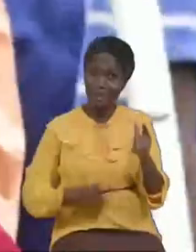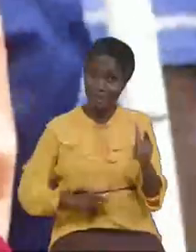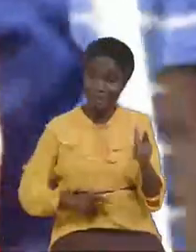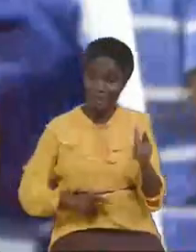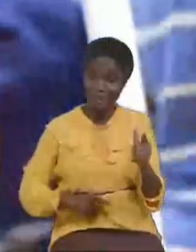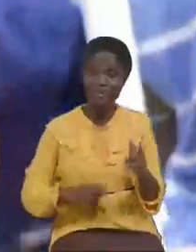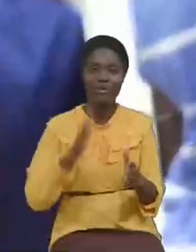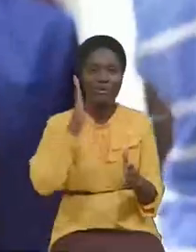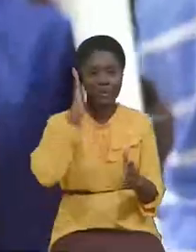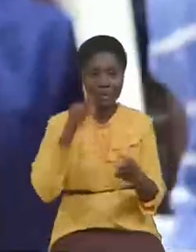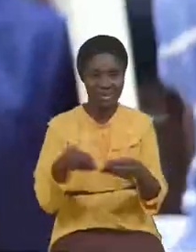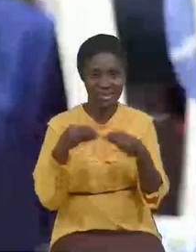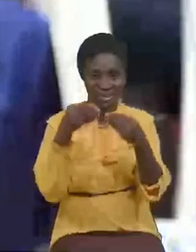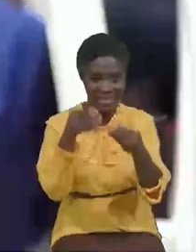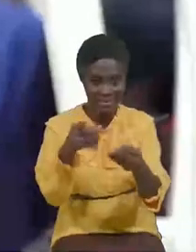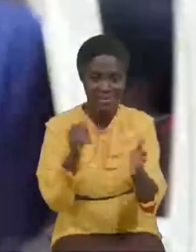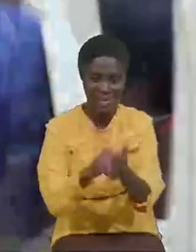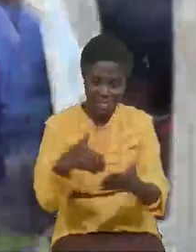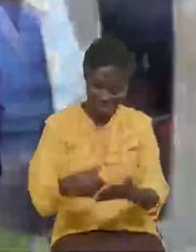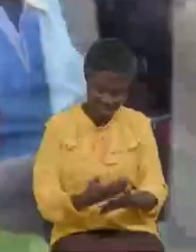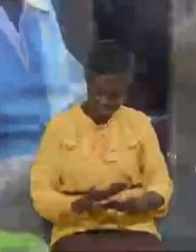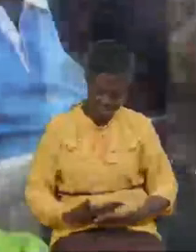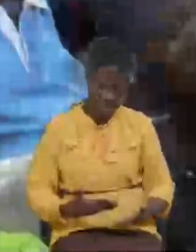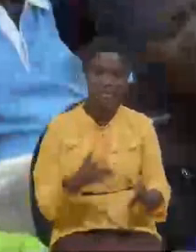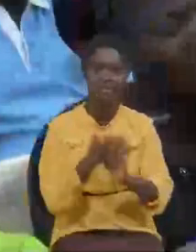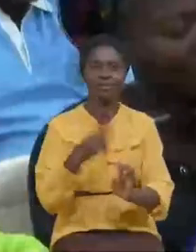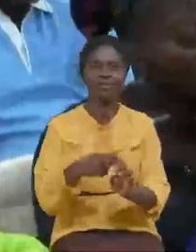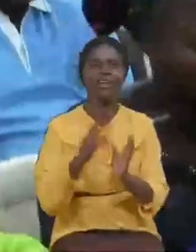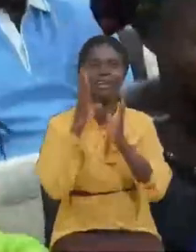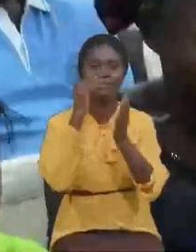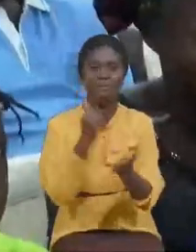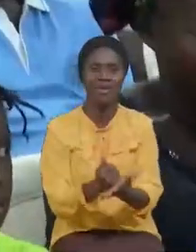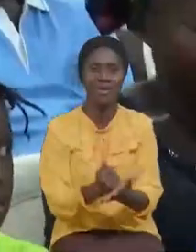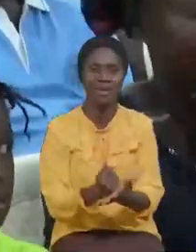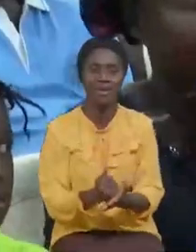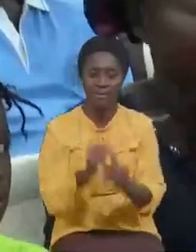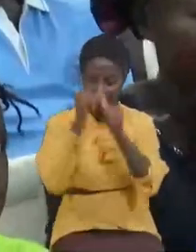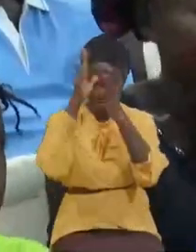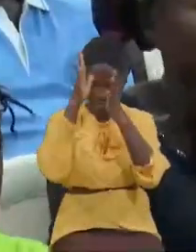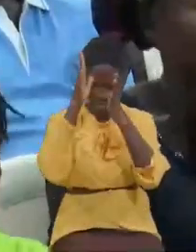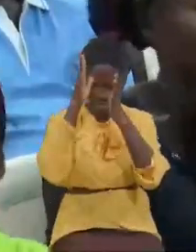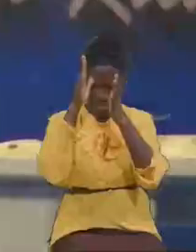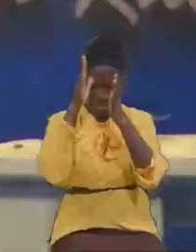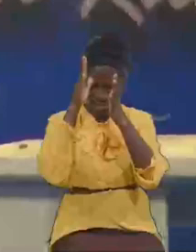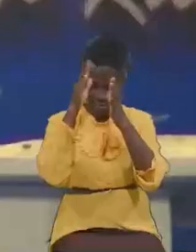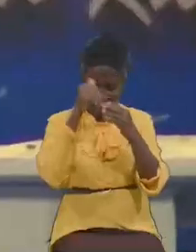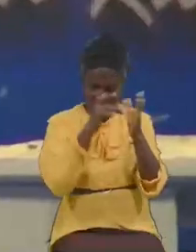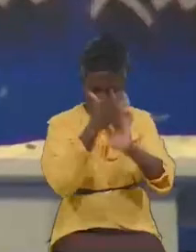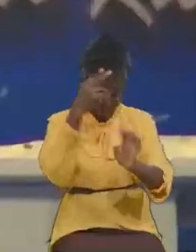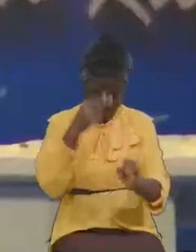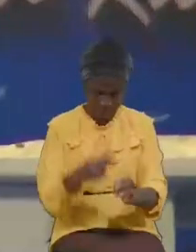Seigneur vous donnera cette nouvelle naissance. Amen. Père, au nom